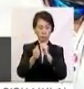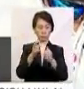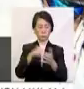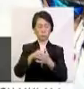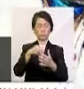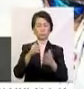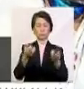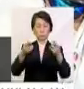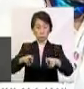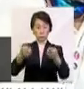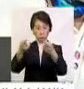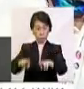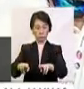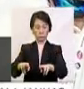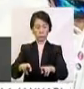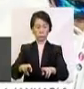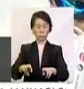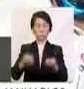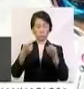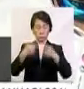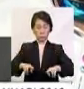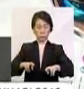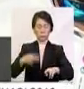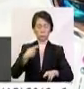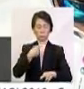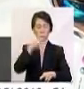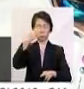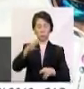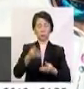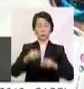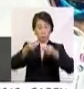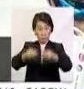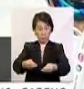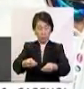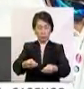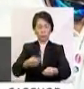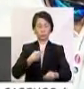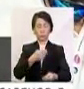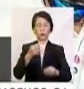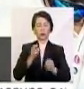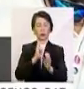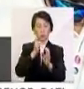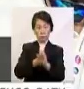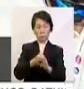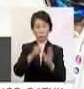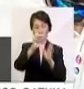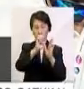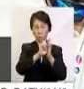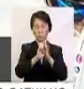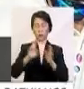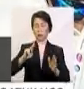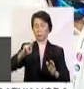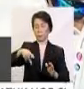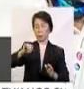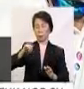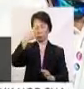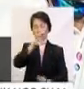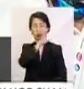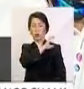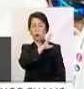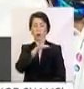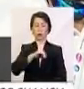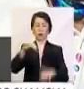dalam kontrak-kontrak yang kita akan provide, ini kita akan sertakan elemen KPI kepada jurulatih dan